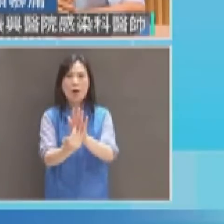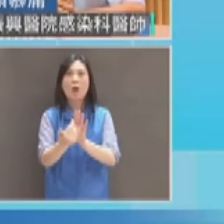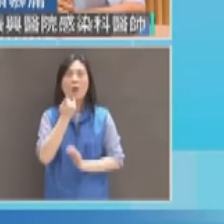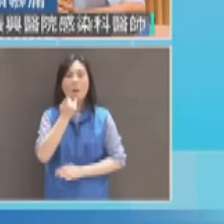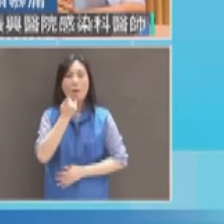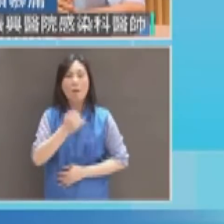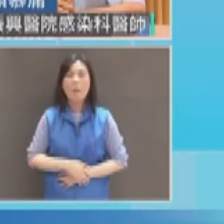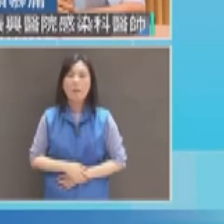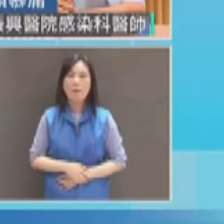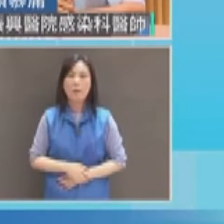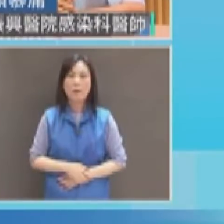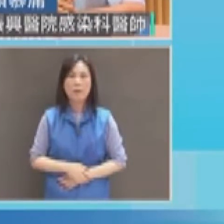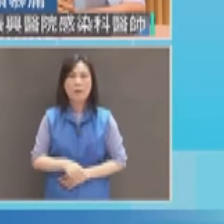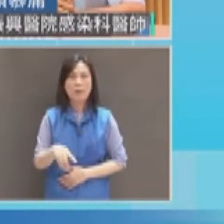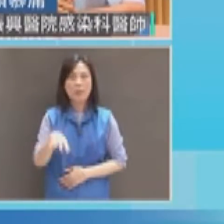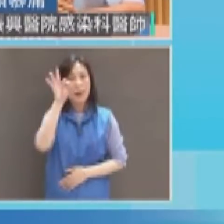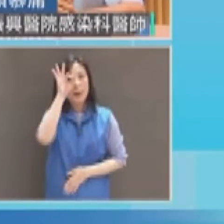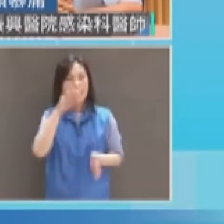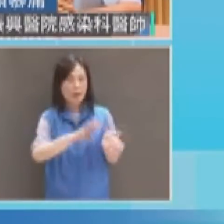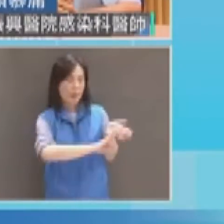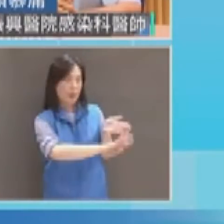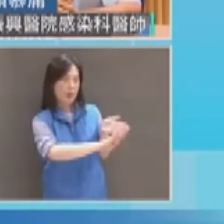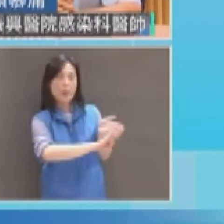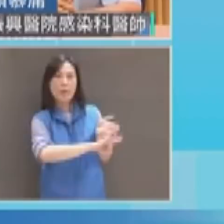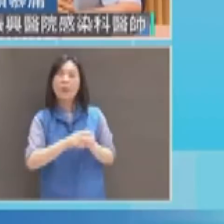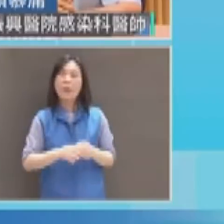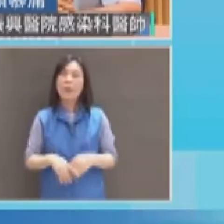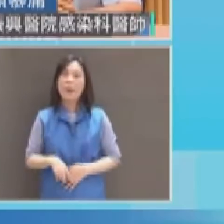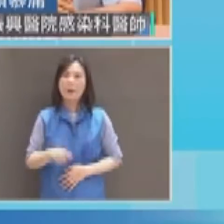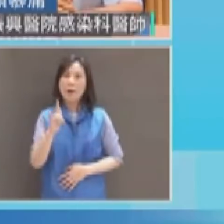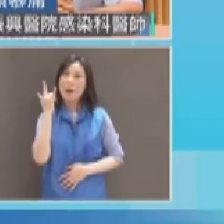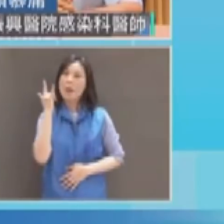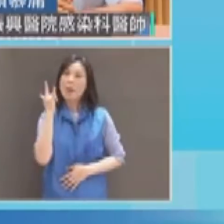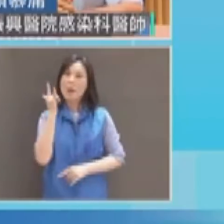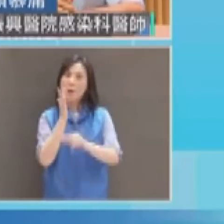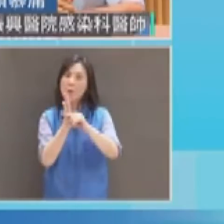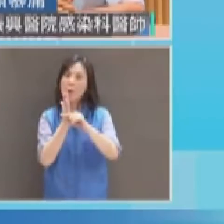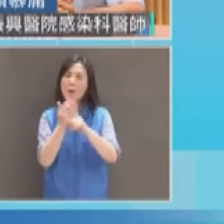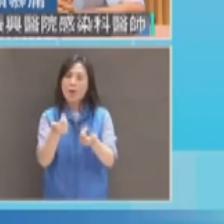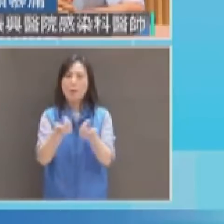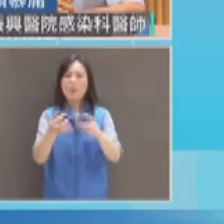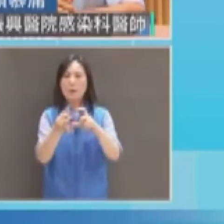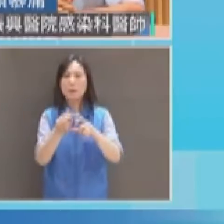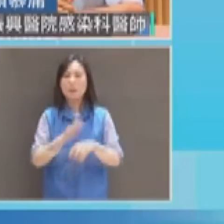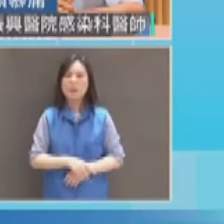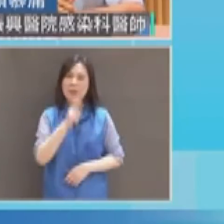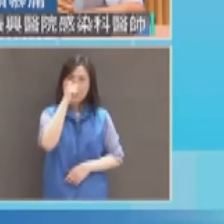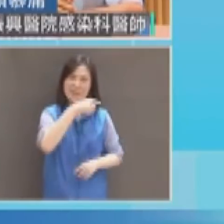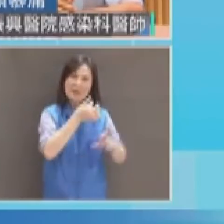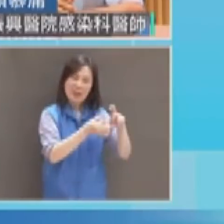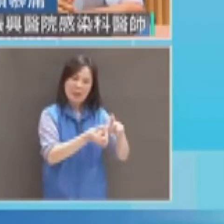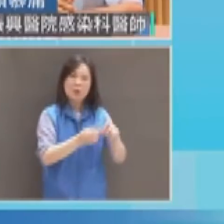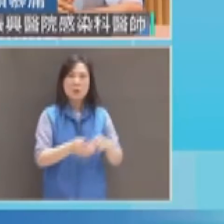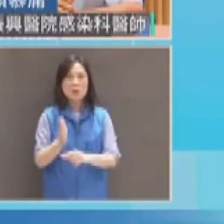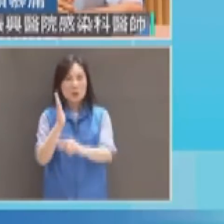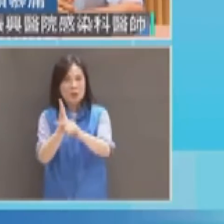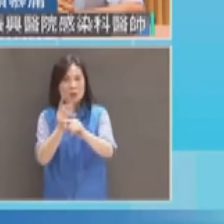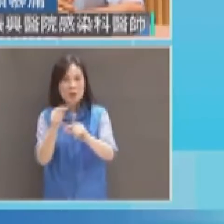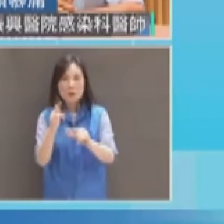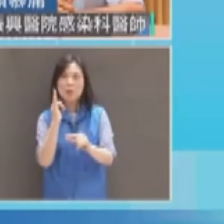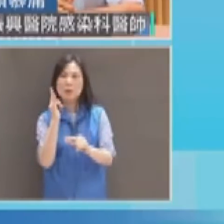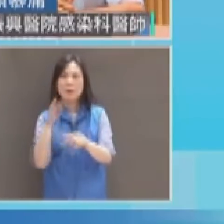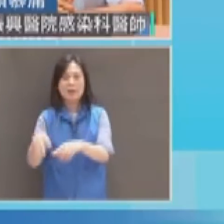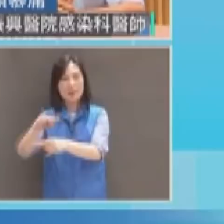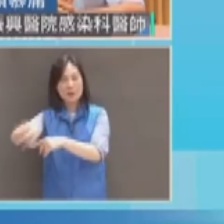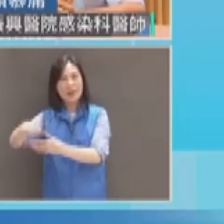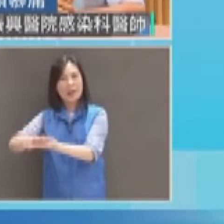时这个地方我们看右下角有一个缓冲分区的这个概念，从污染区、缓冲区、清洁区，我们就用三